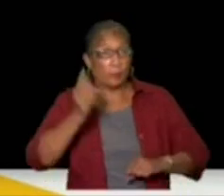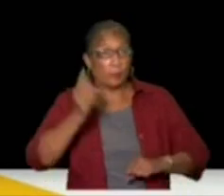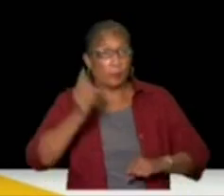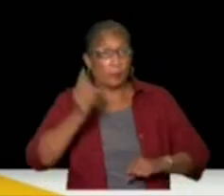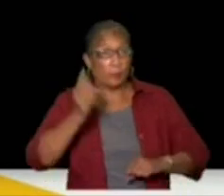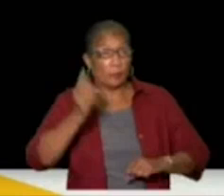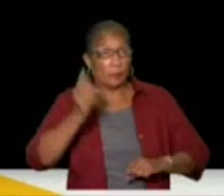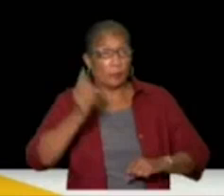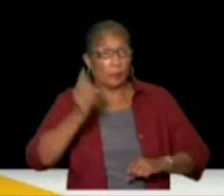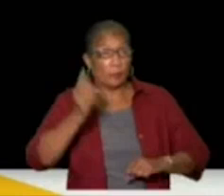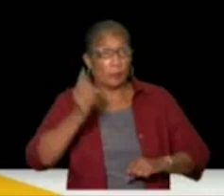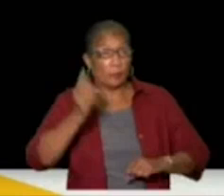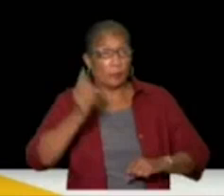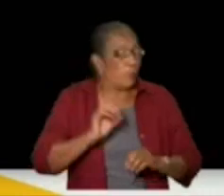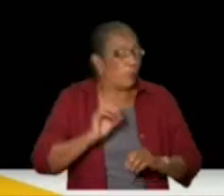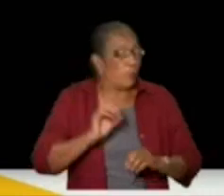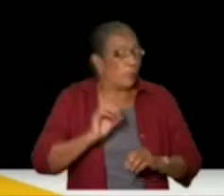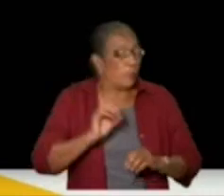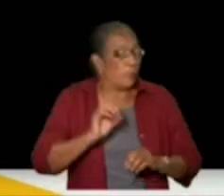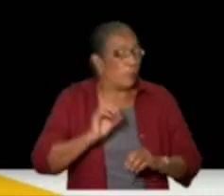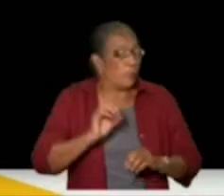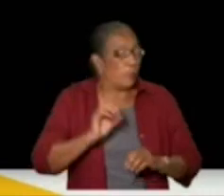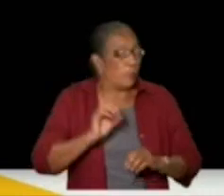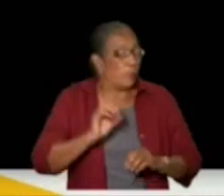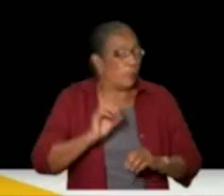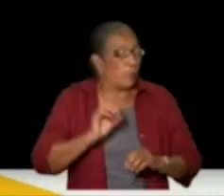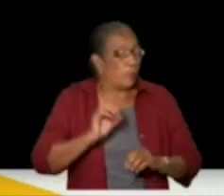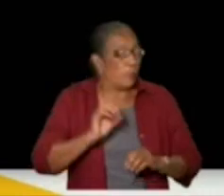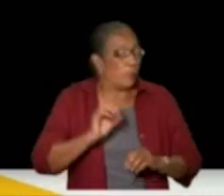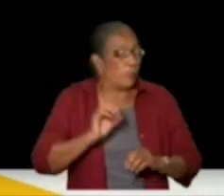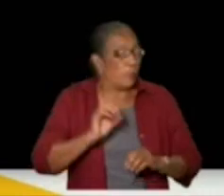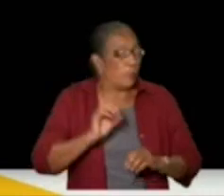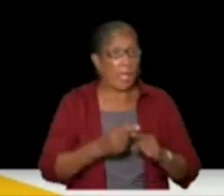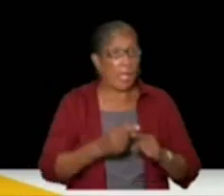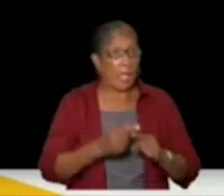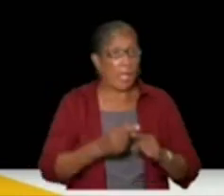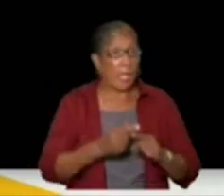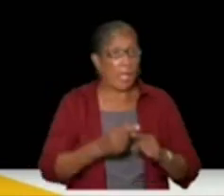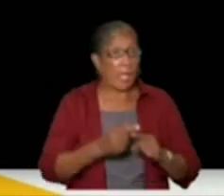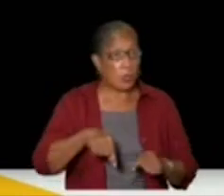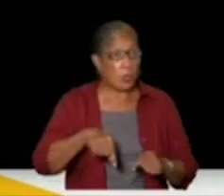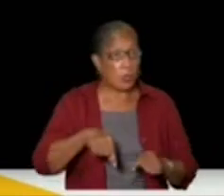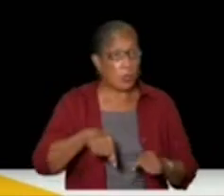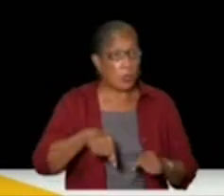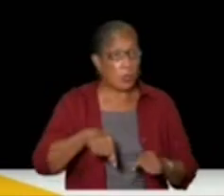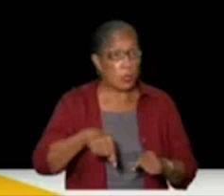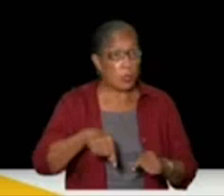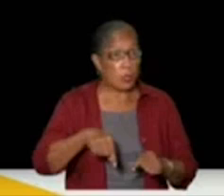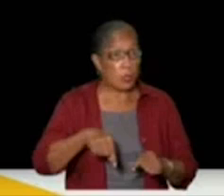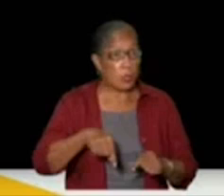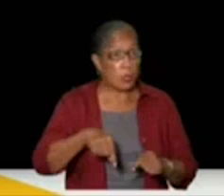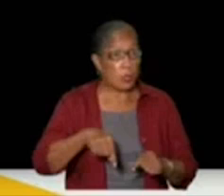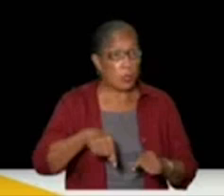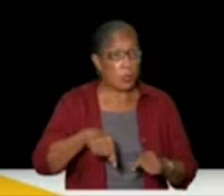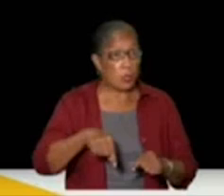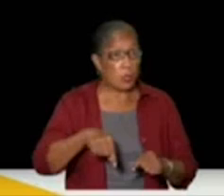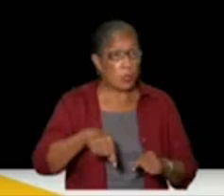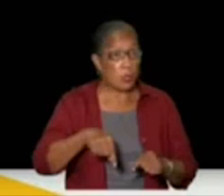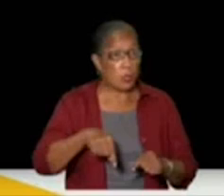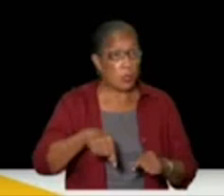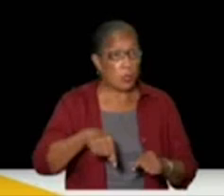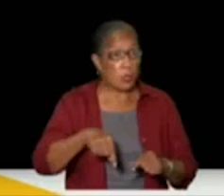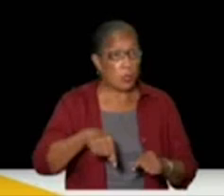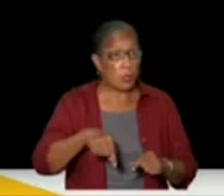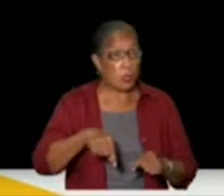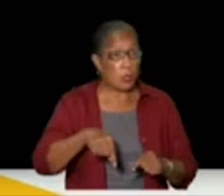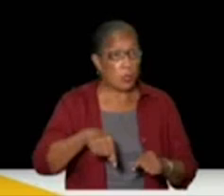absoluut ongekend. En nu zitten we dus in die gele balk, gele balkjes,